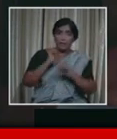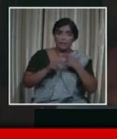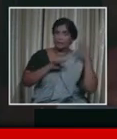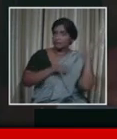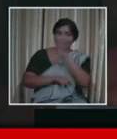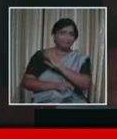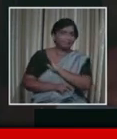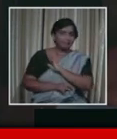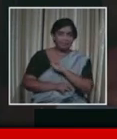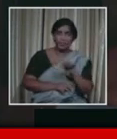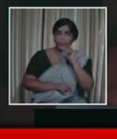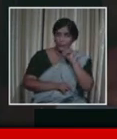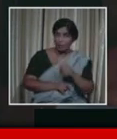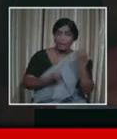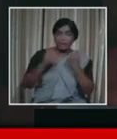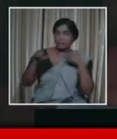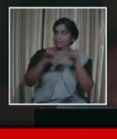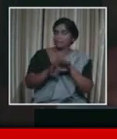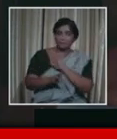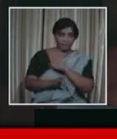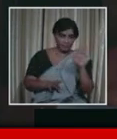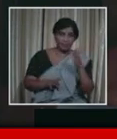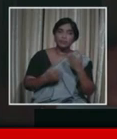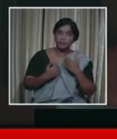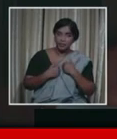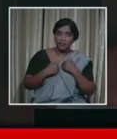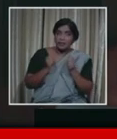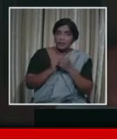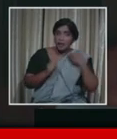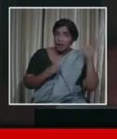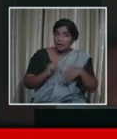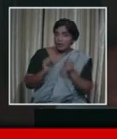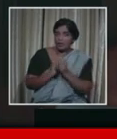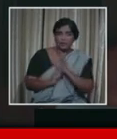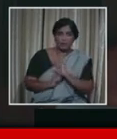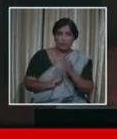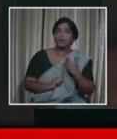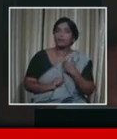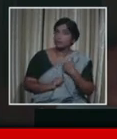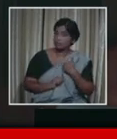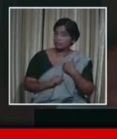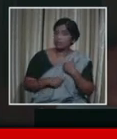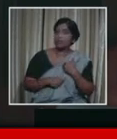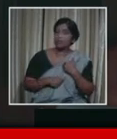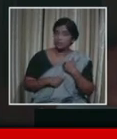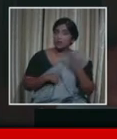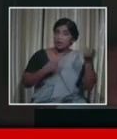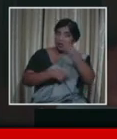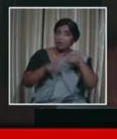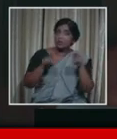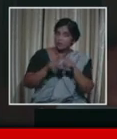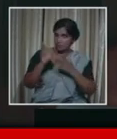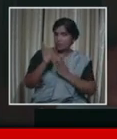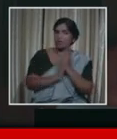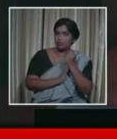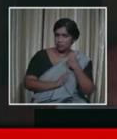ගිහිල්ලත් නැහැ. කවදාවත් ඒ වාහනයක ගිහිල්ලවත් නැහැ. ඉතින් අපි මේව කරන්න නෙවෙයි ඇවිල්ලා තියෙන්නේ. ඉතින් අපිටත් අනිත් හැමෝටම තියෙන අයිතියක් තියෙනවා